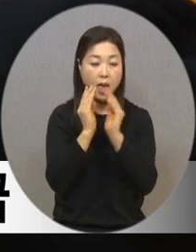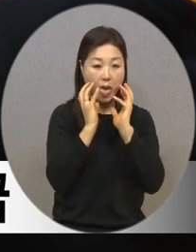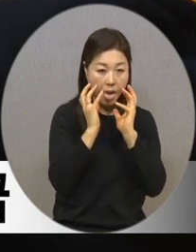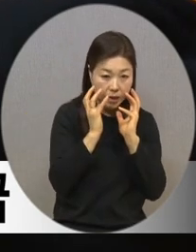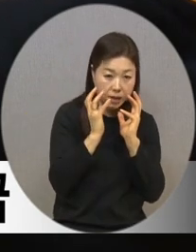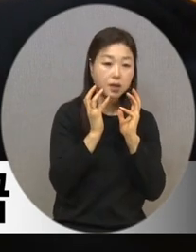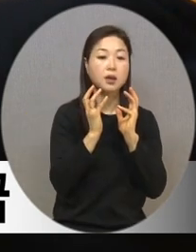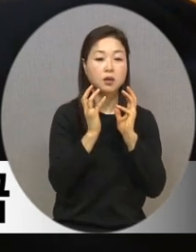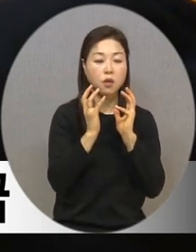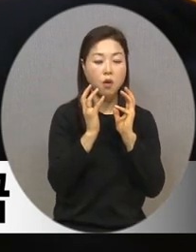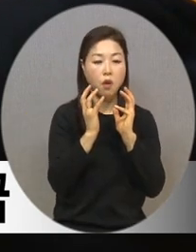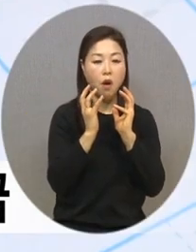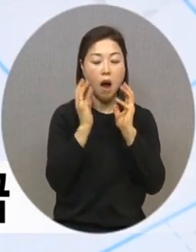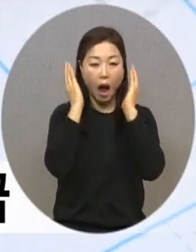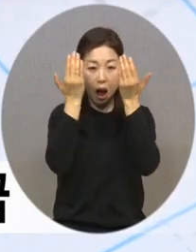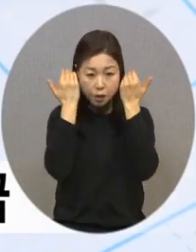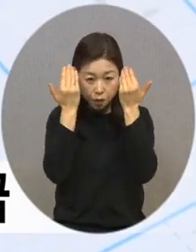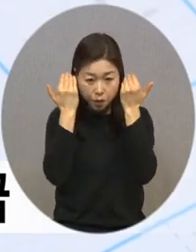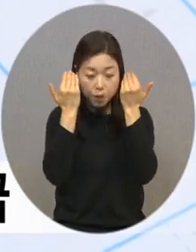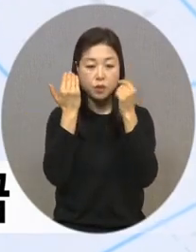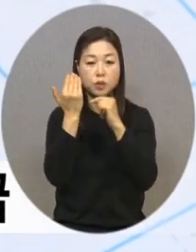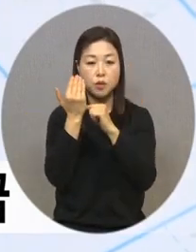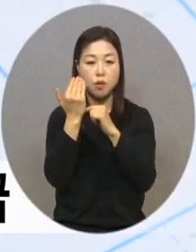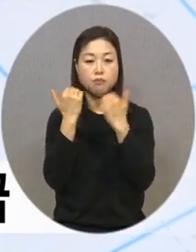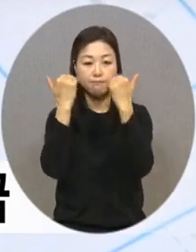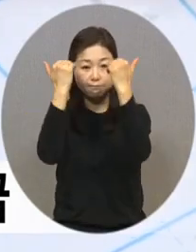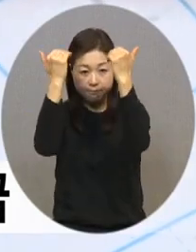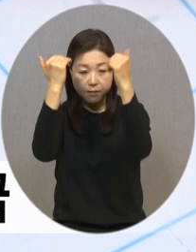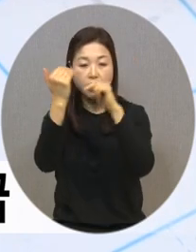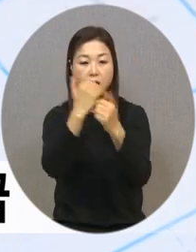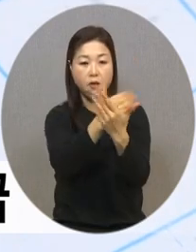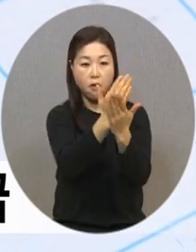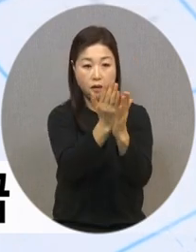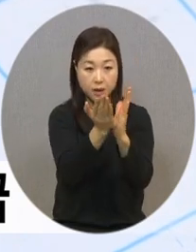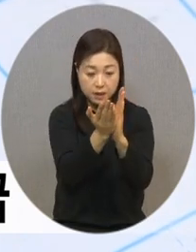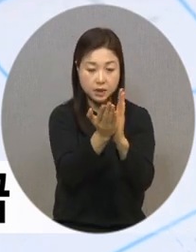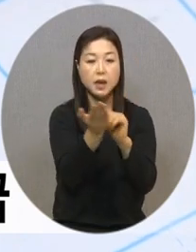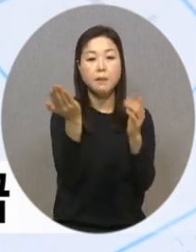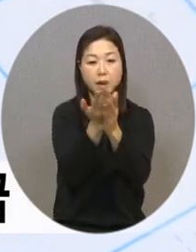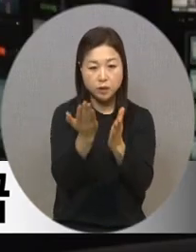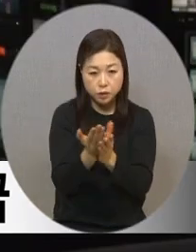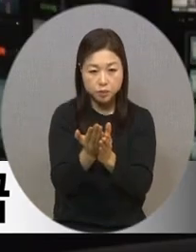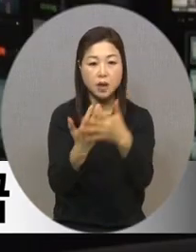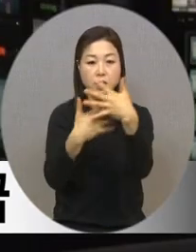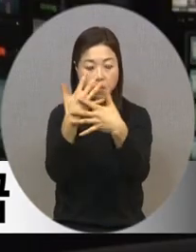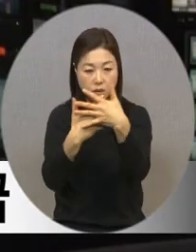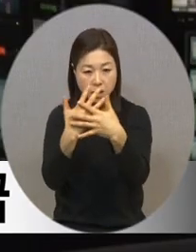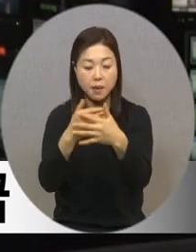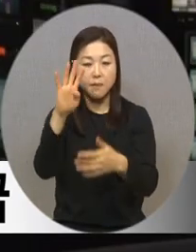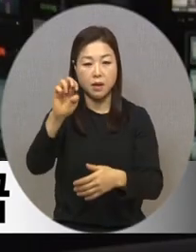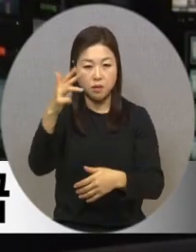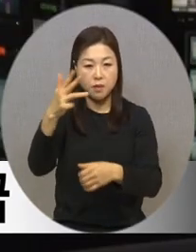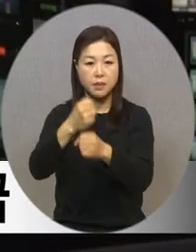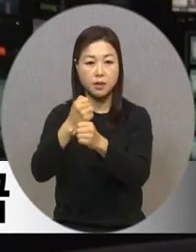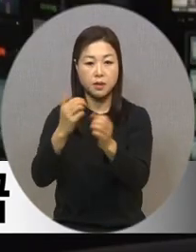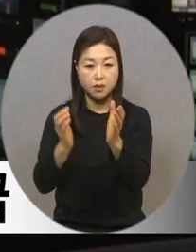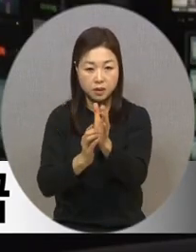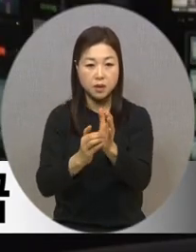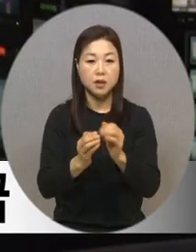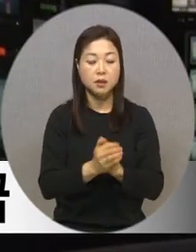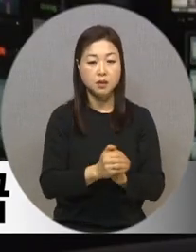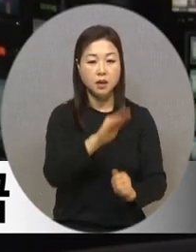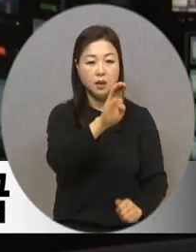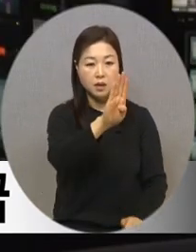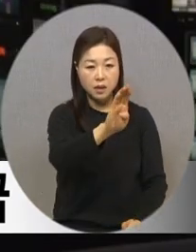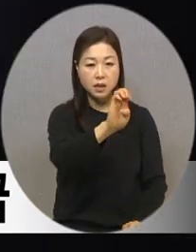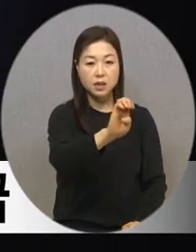학령기, 중노년기를 구분한 맞춤형 콘텐츠 48편을 제작했습니다. 콘텐츠 영상은 EBS 장애인